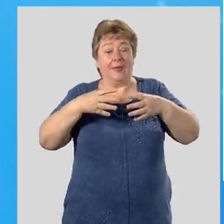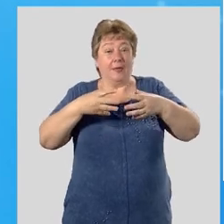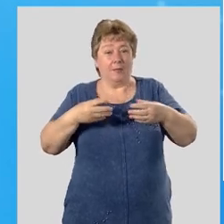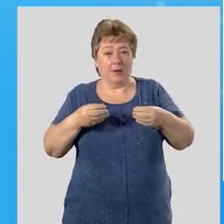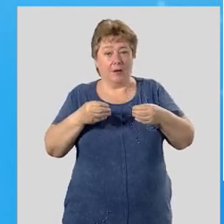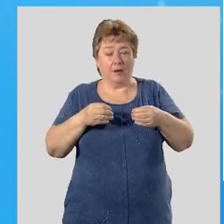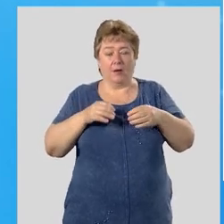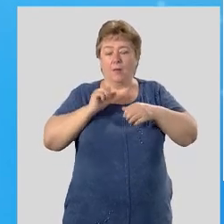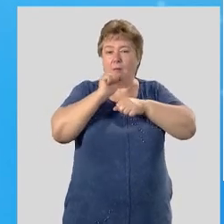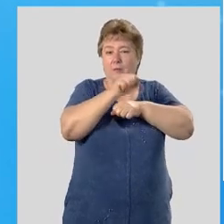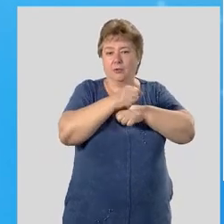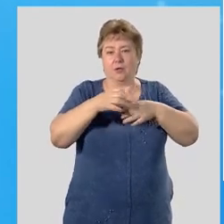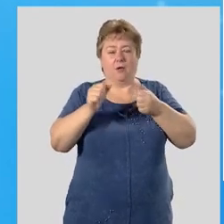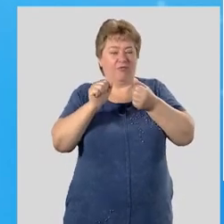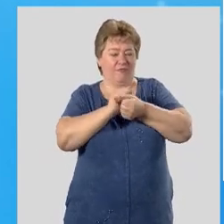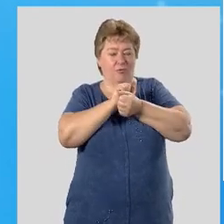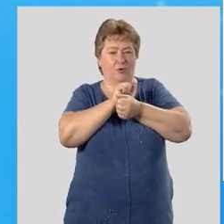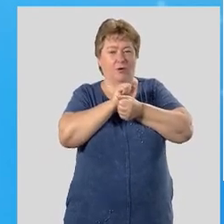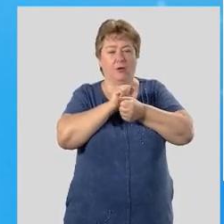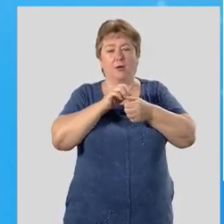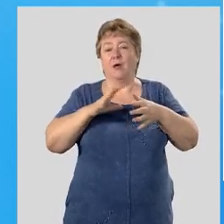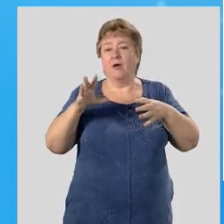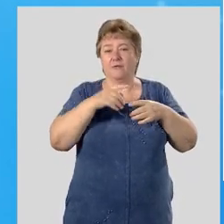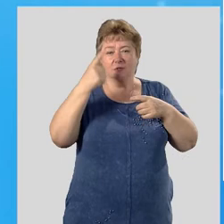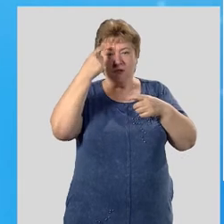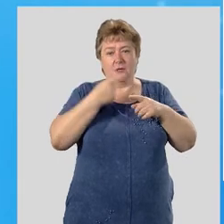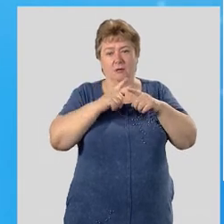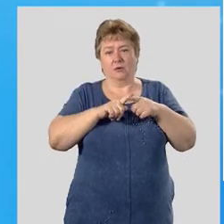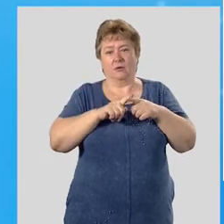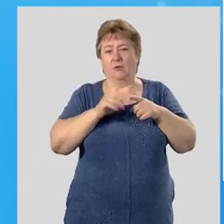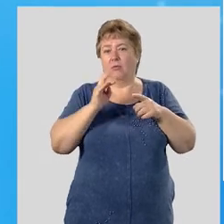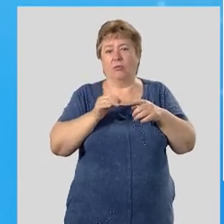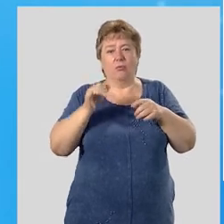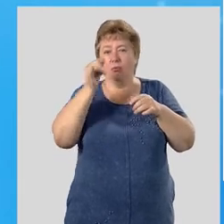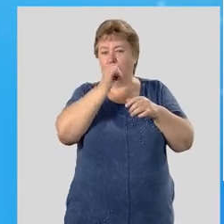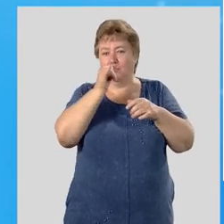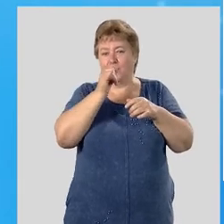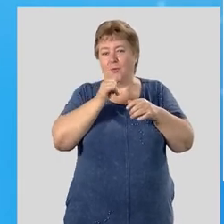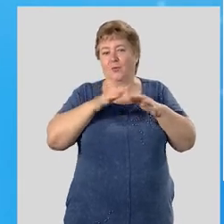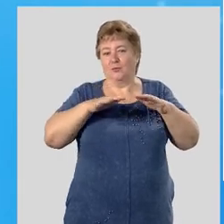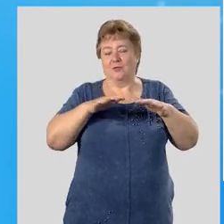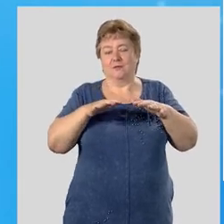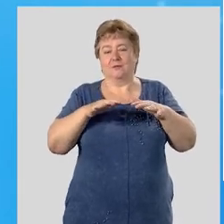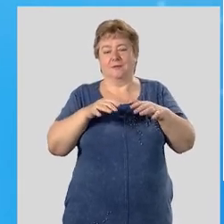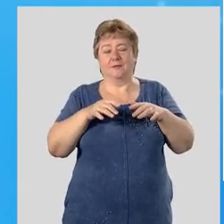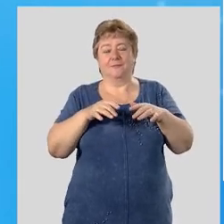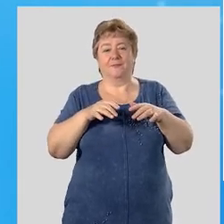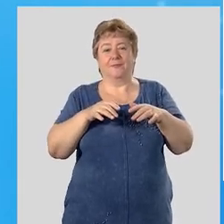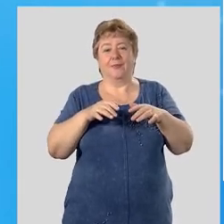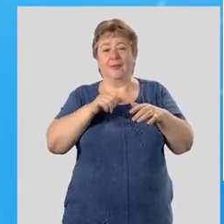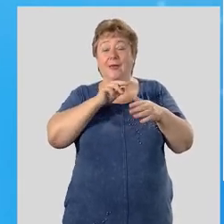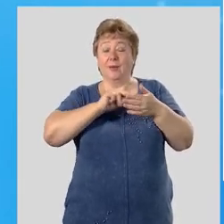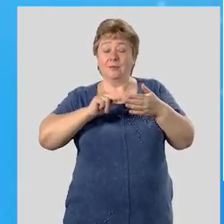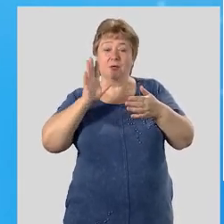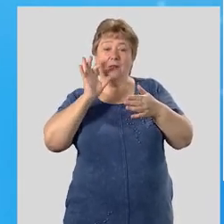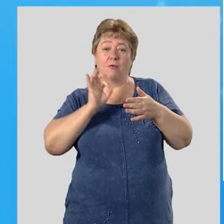мягкая одолевает твердое. Все это знают, но никто не осмеливается действовать так. Писал о